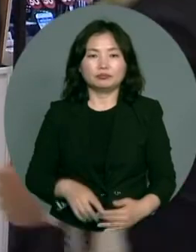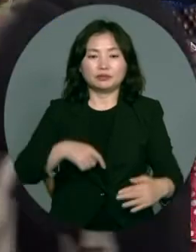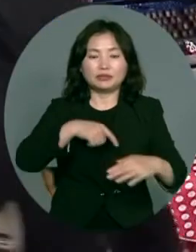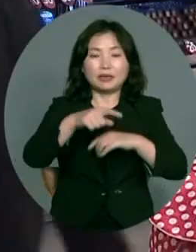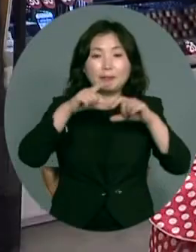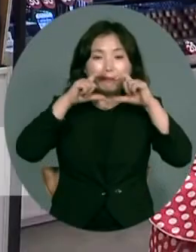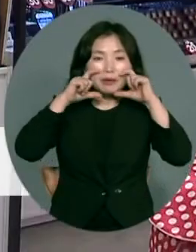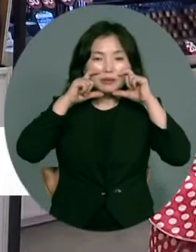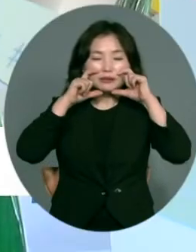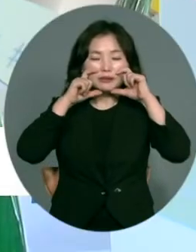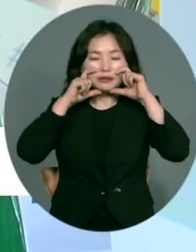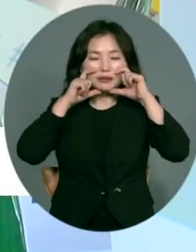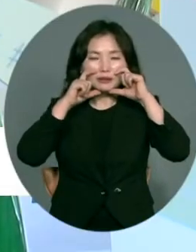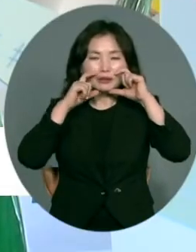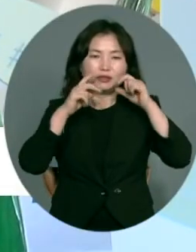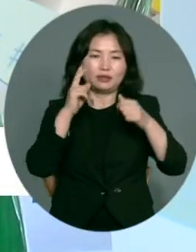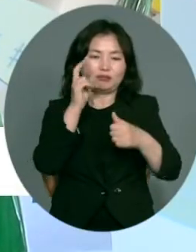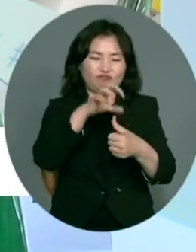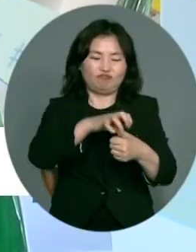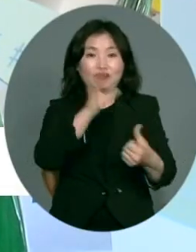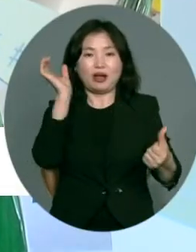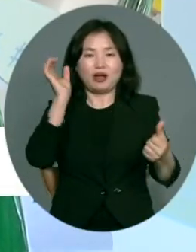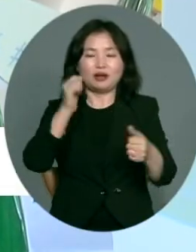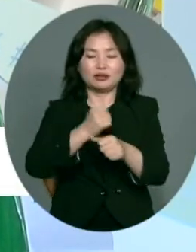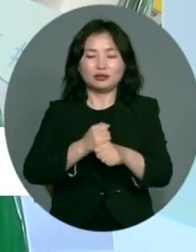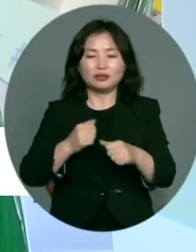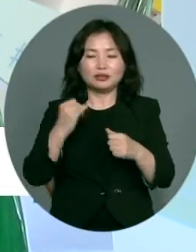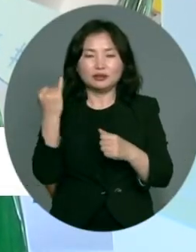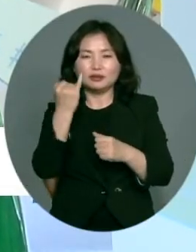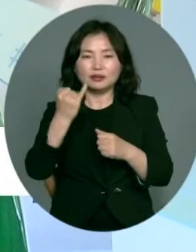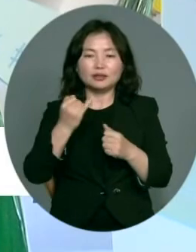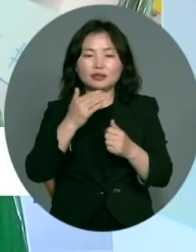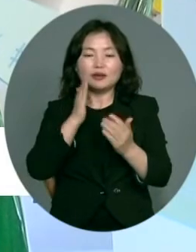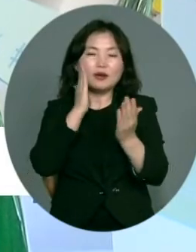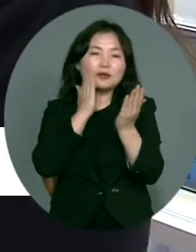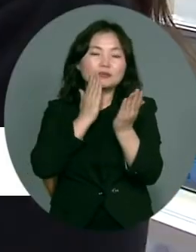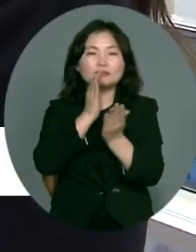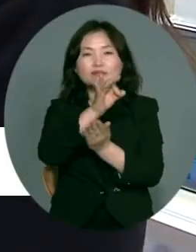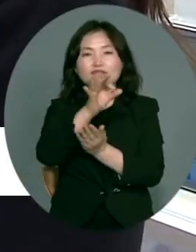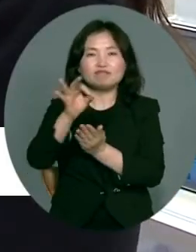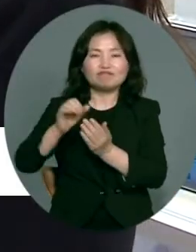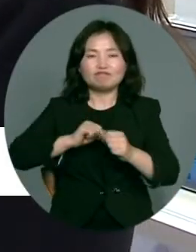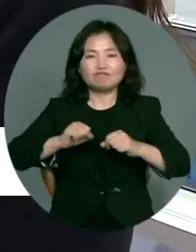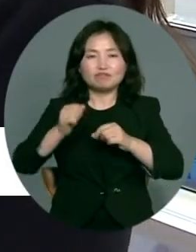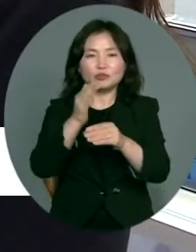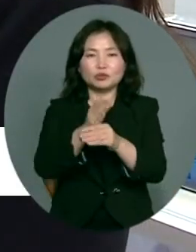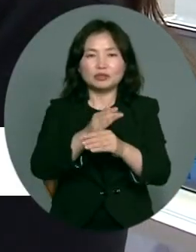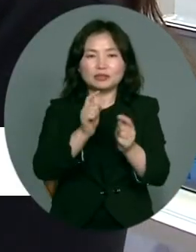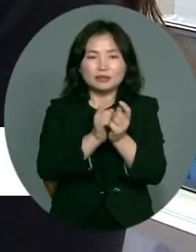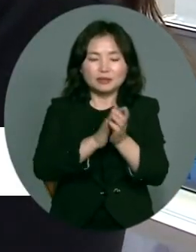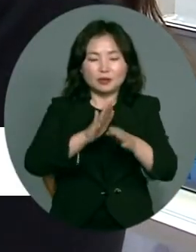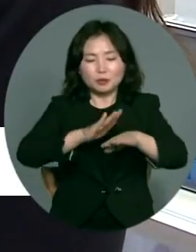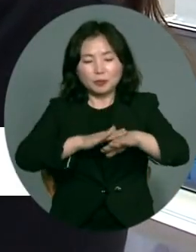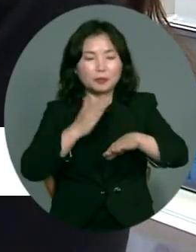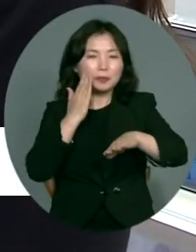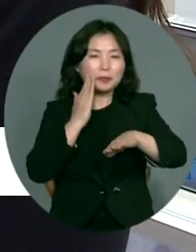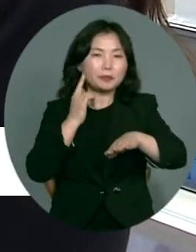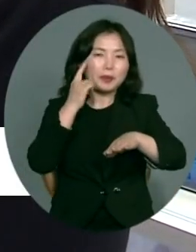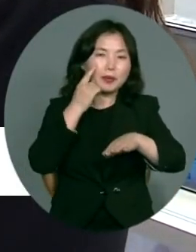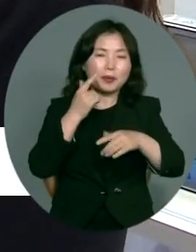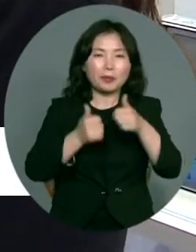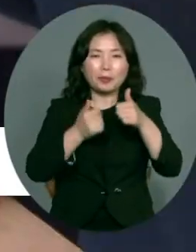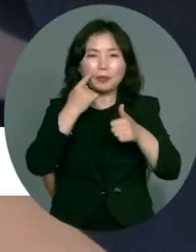야외에서 마스크를 쓰는 의무에서 해방되자 여성들이 화장품 쇼핑에 나서고 있습니다. 직접 손과 얼굴에 화장품을